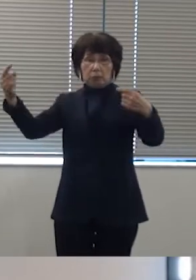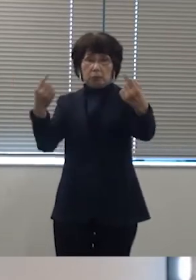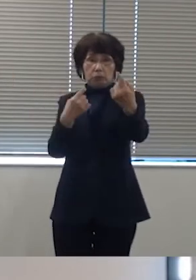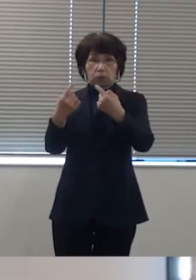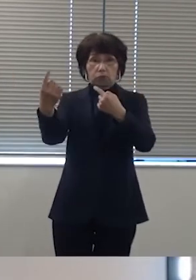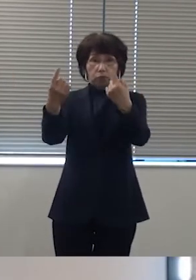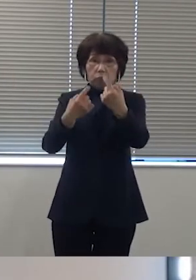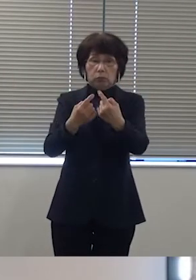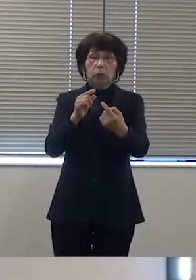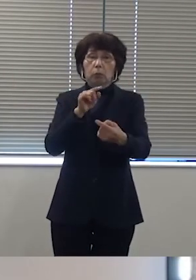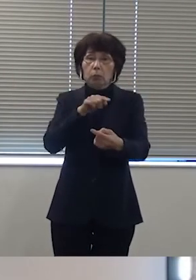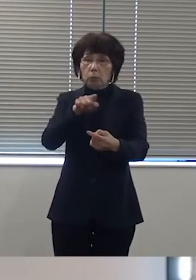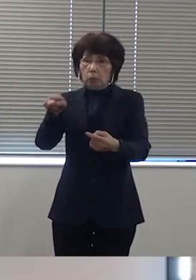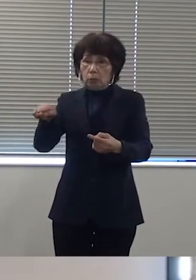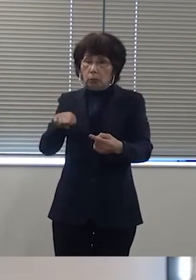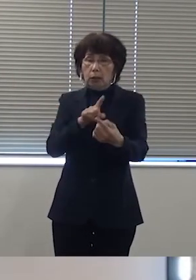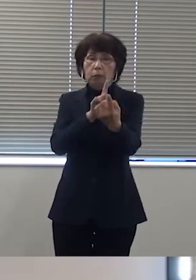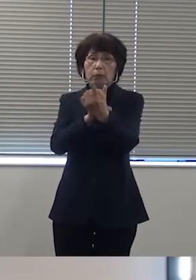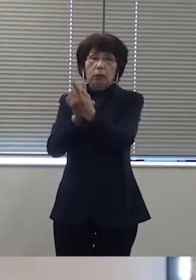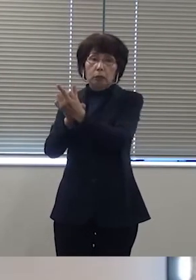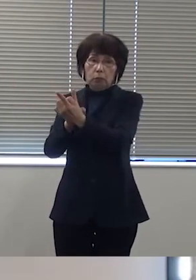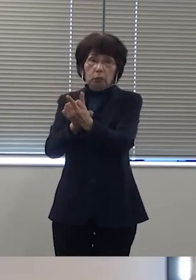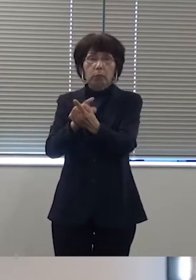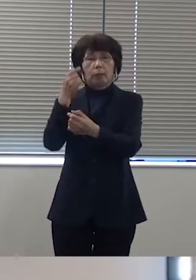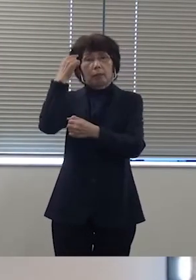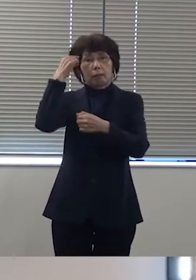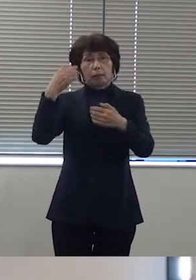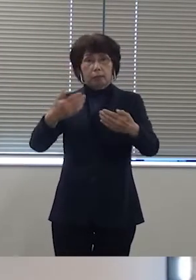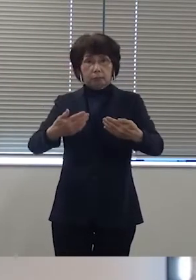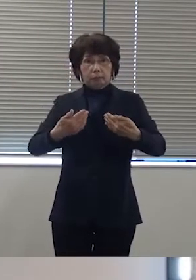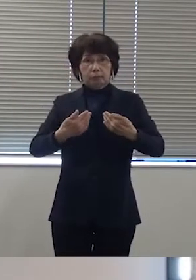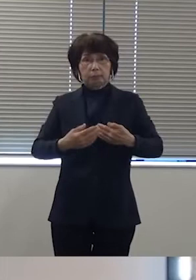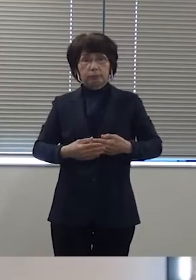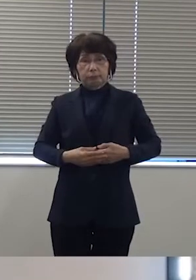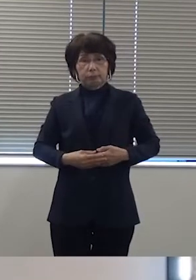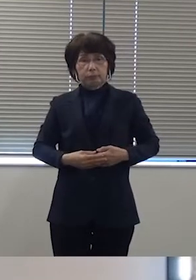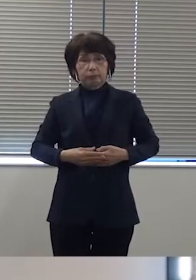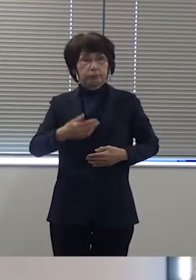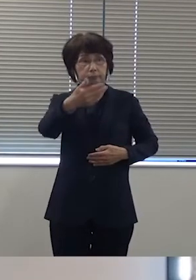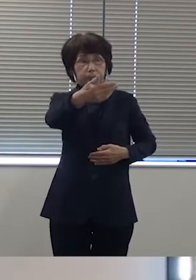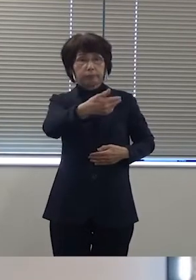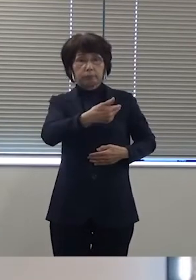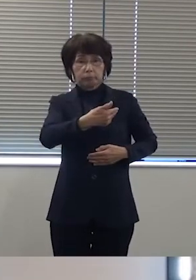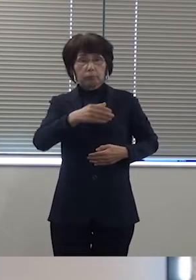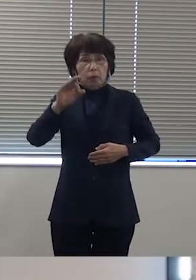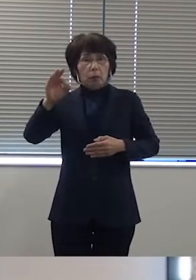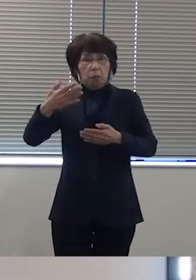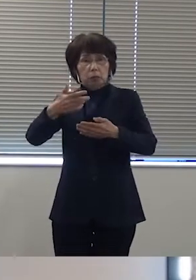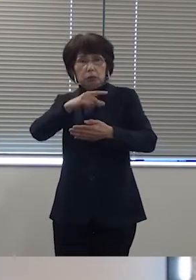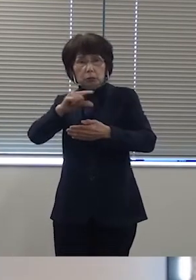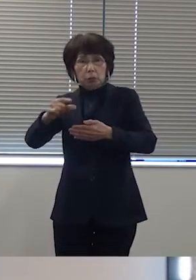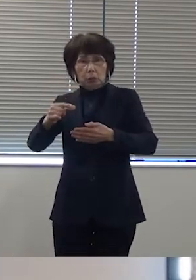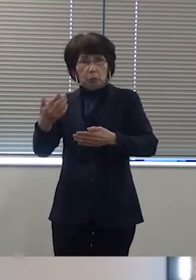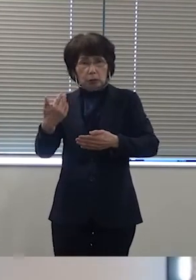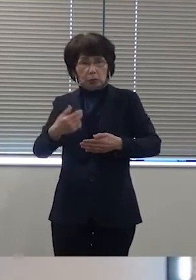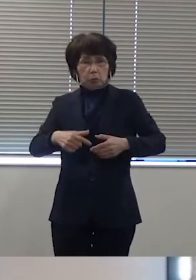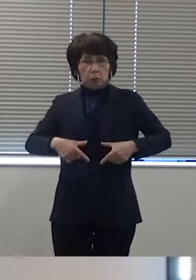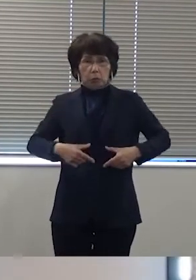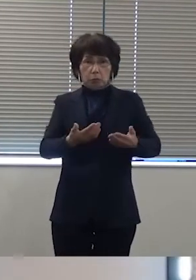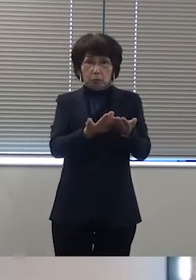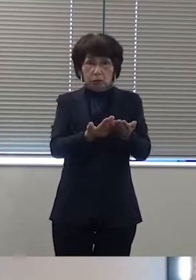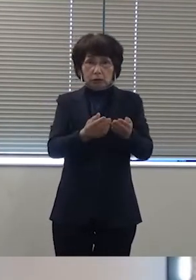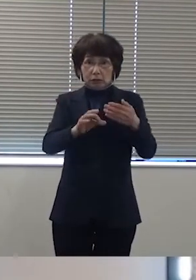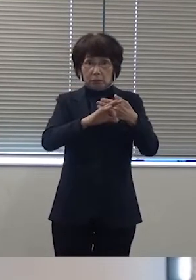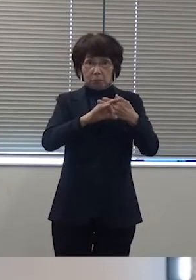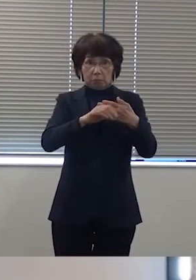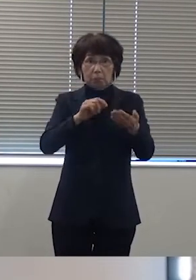物資をめぐって、さっき熊本地震の話ありましたけれども、まあ、熊本地震からもまだ6年になるんですけれども、まあ、今まで受援計